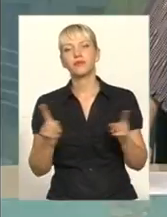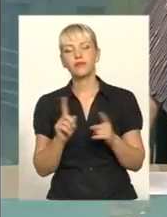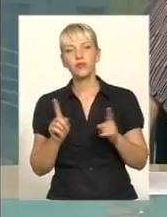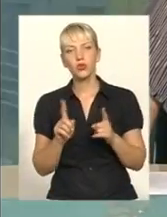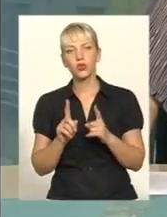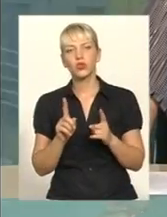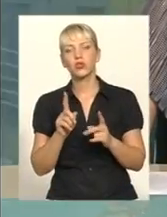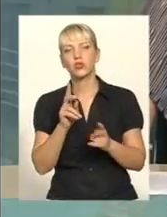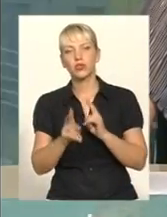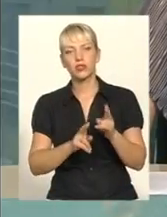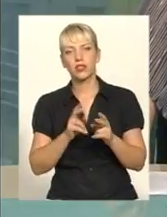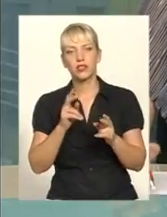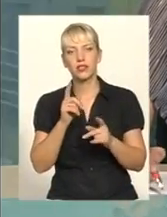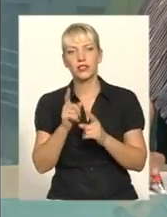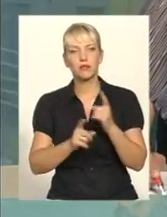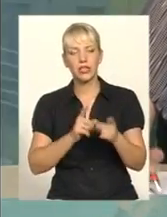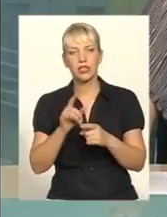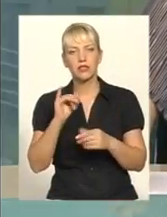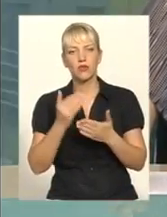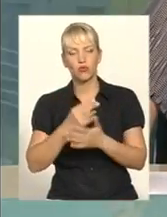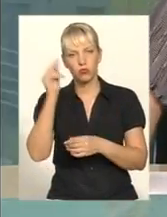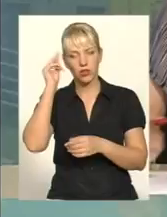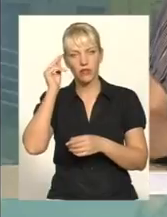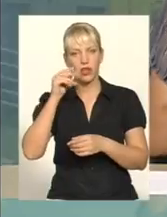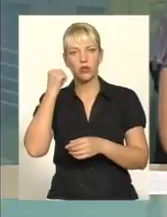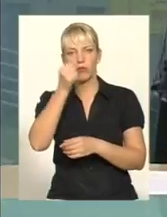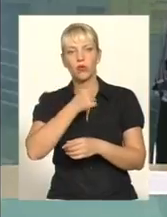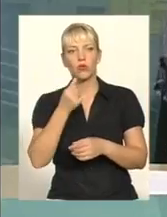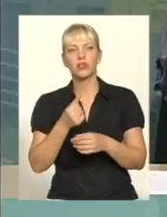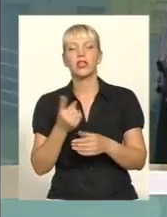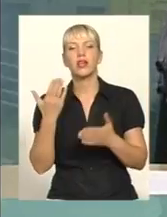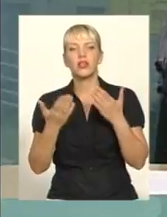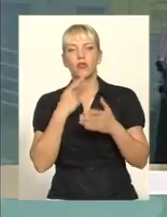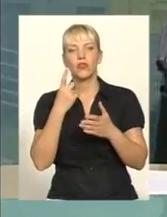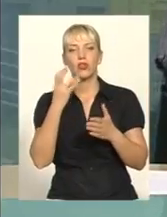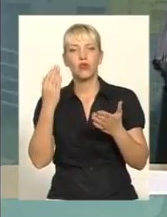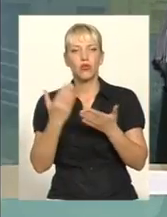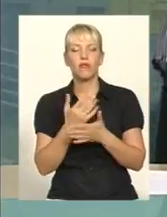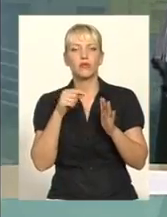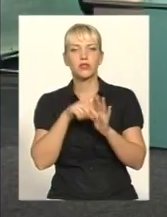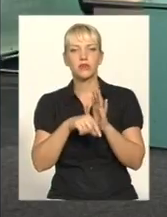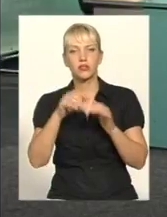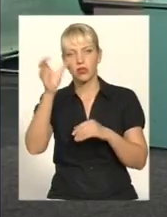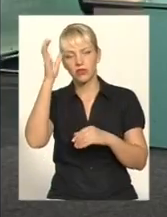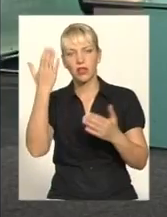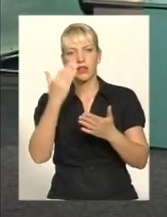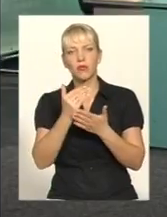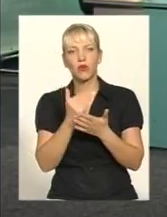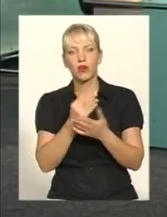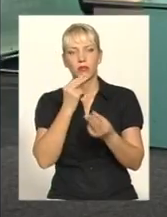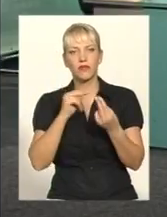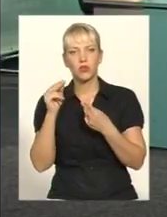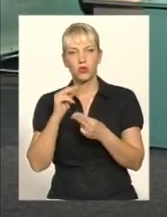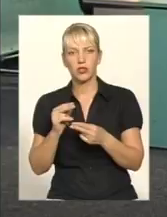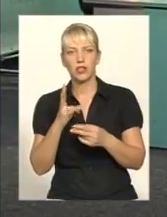новому навчальному році, власне, якщо ми говоримо про той новий зміст освіти? Які програми вдосконалюються? Для